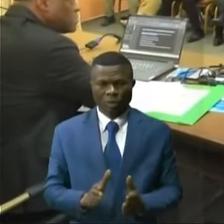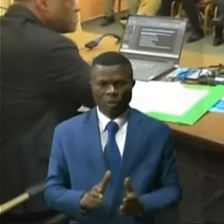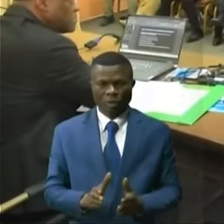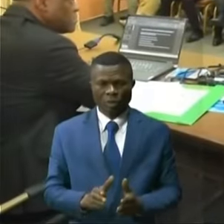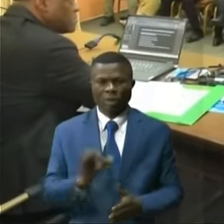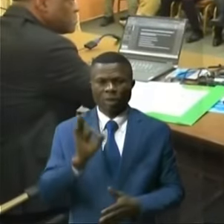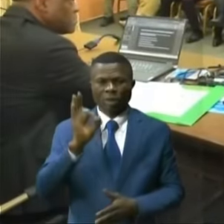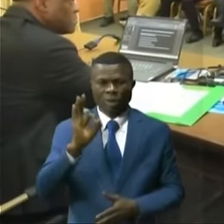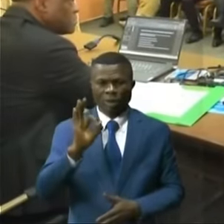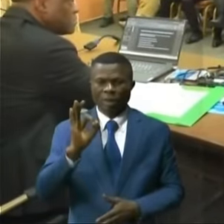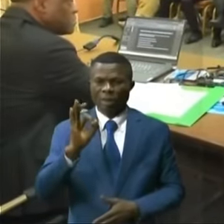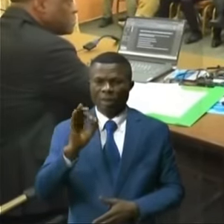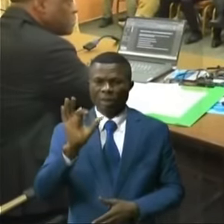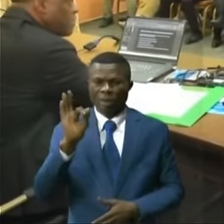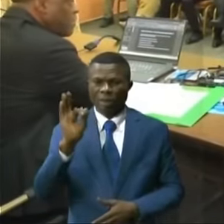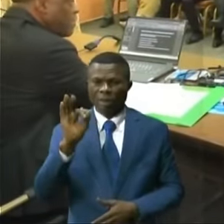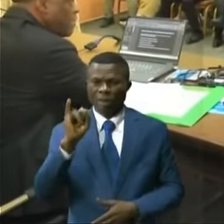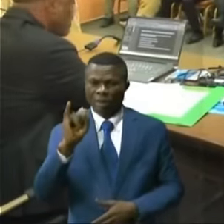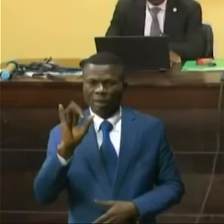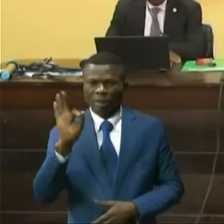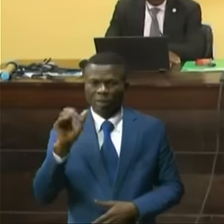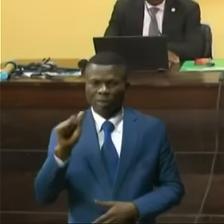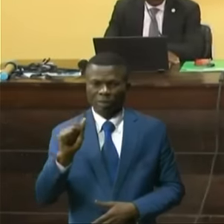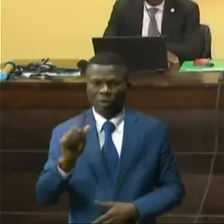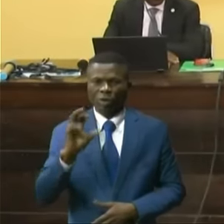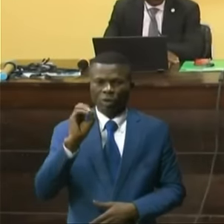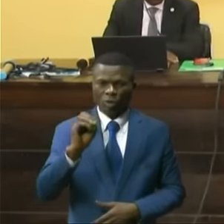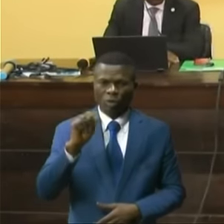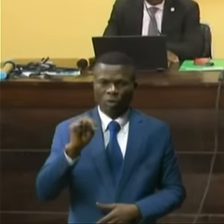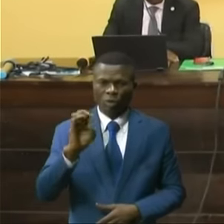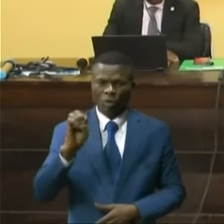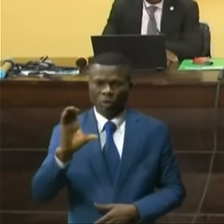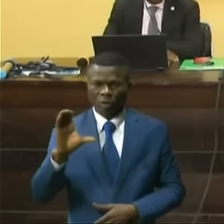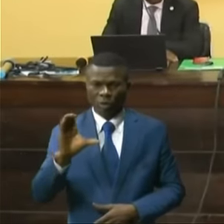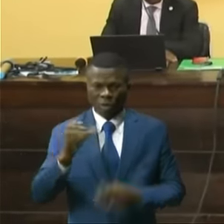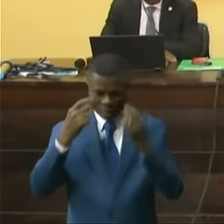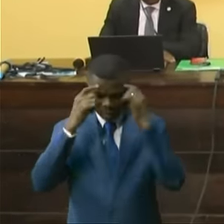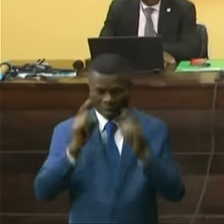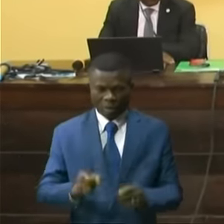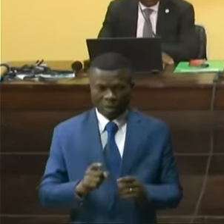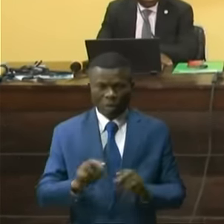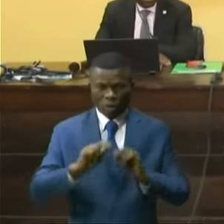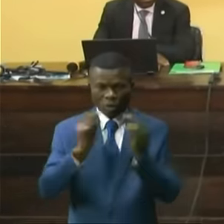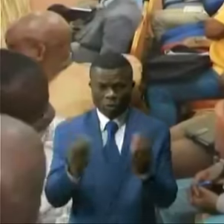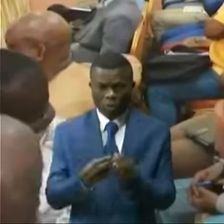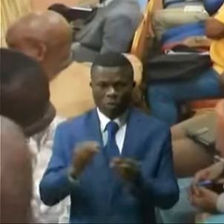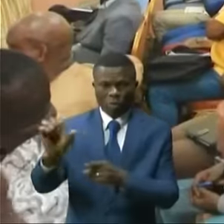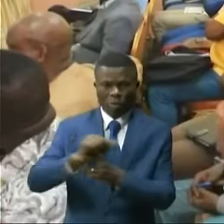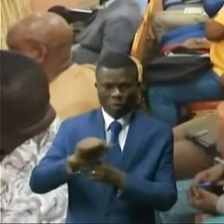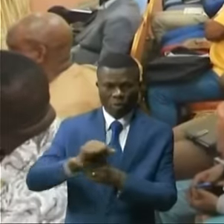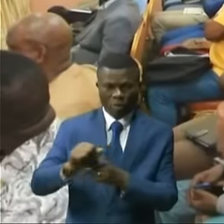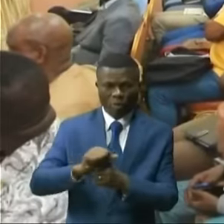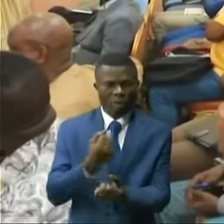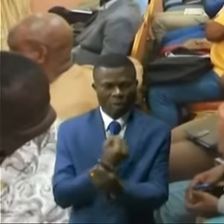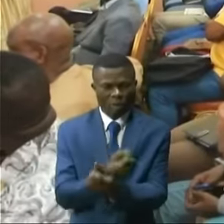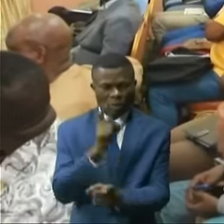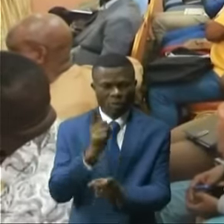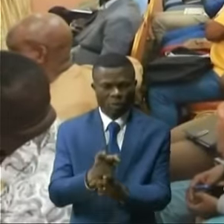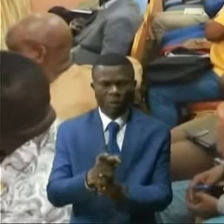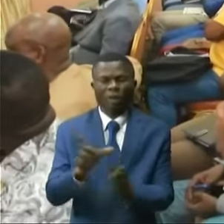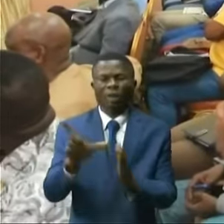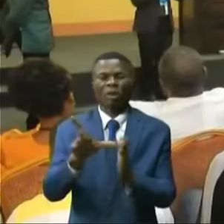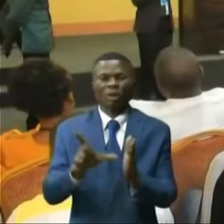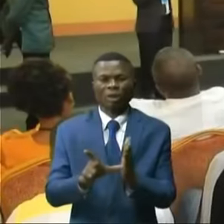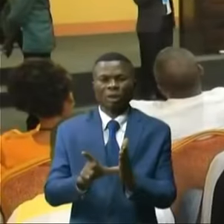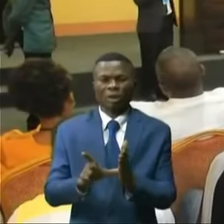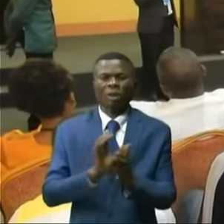sigle pour se faire l'Onec tient à travers sa commission de stage au strict respect de normes